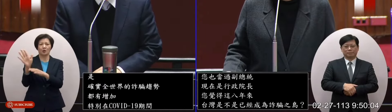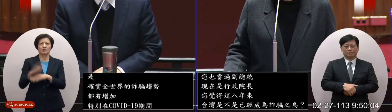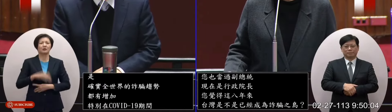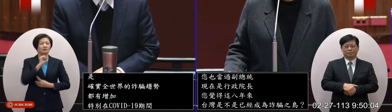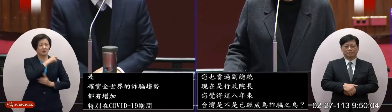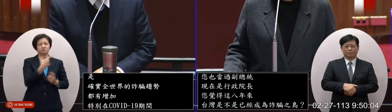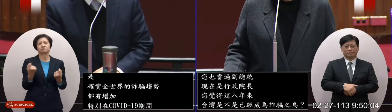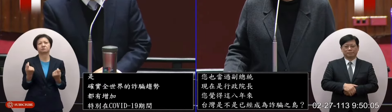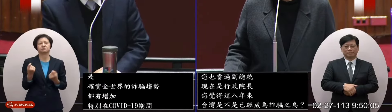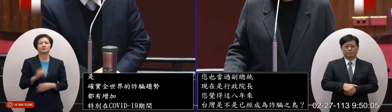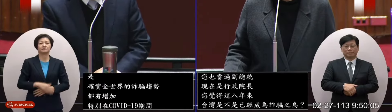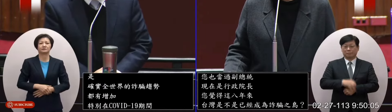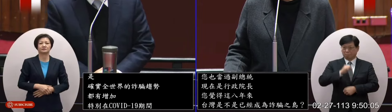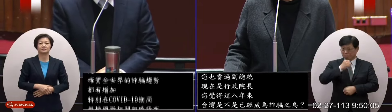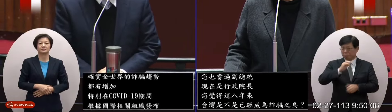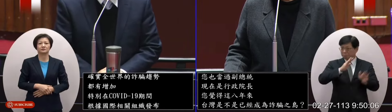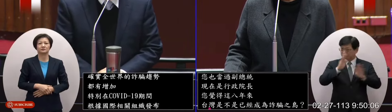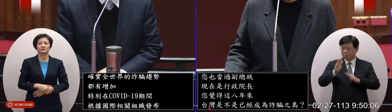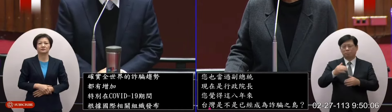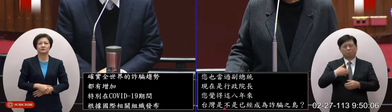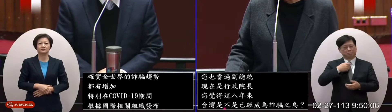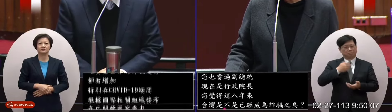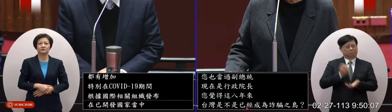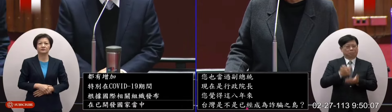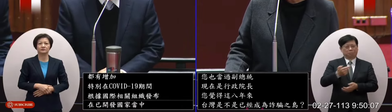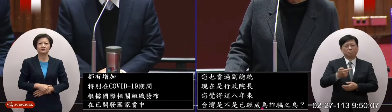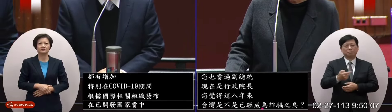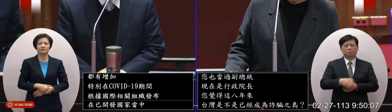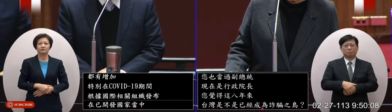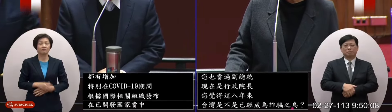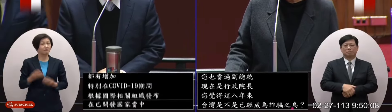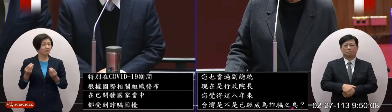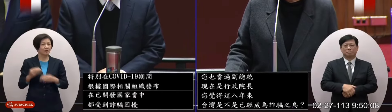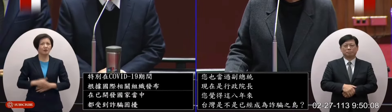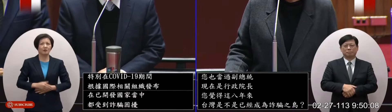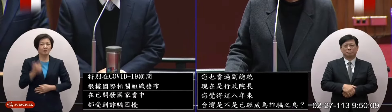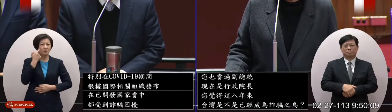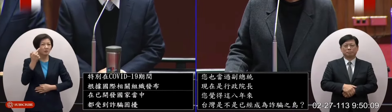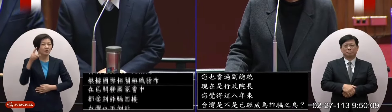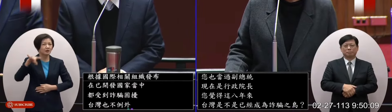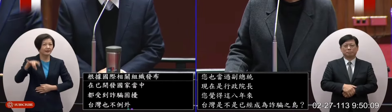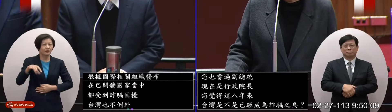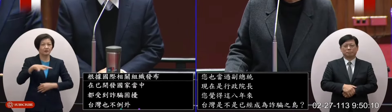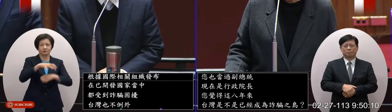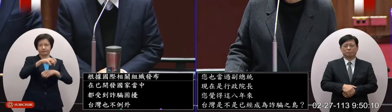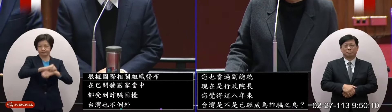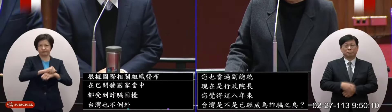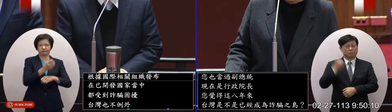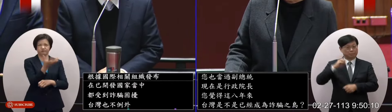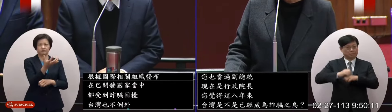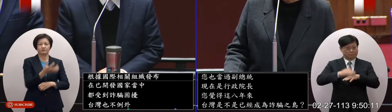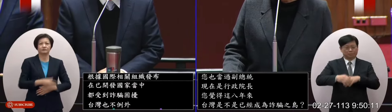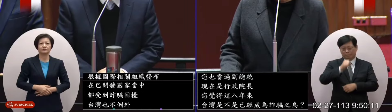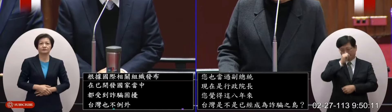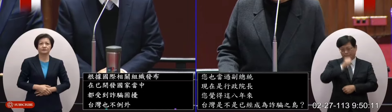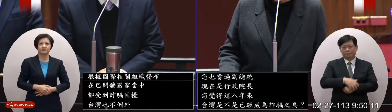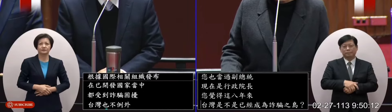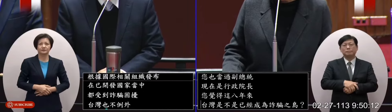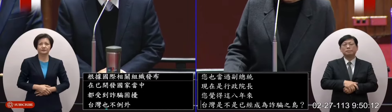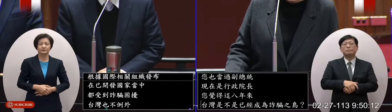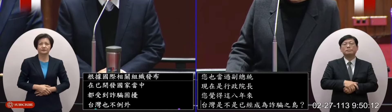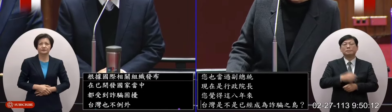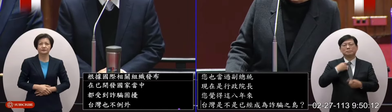不例外。 台湾的状况应该是更严重，也就是说我们 没有。如果最严重的情形是新加坡， 新加坡好，那当